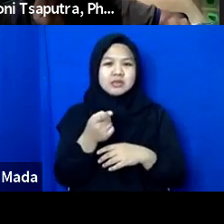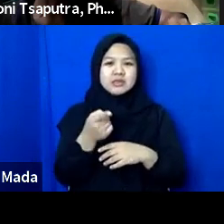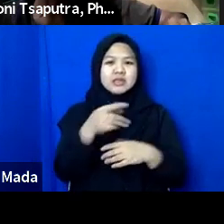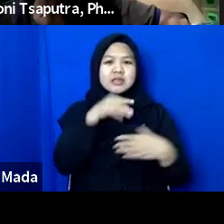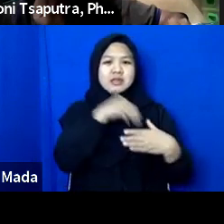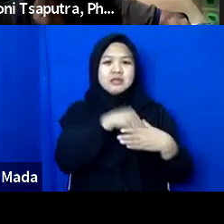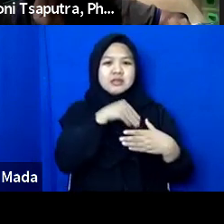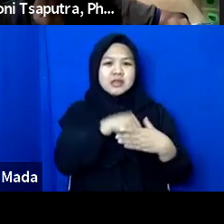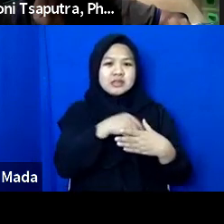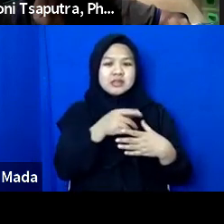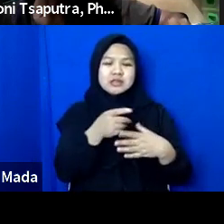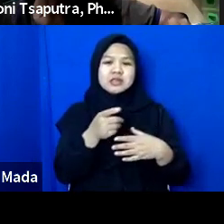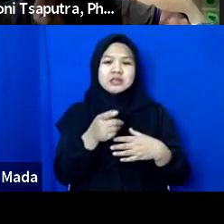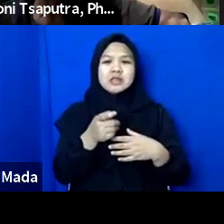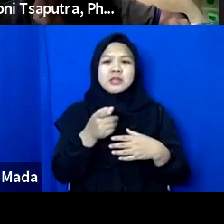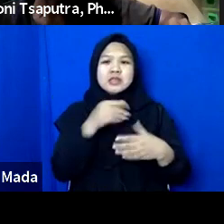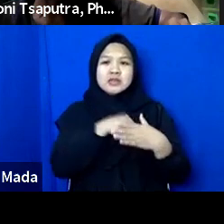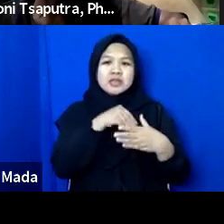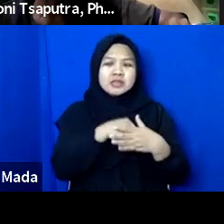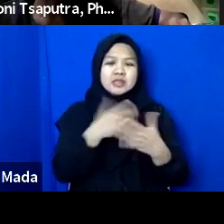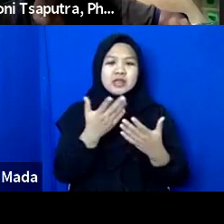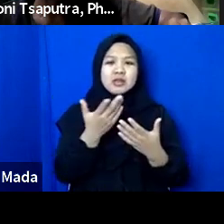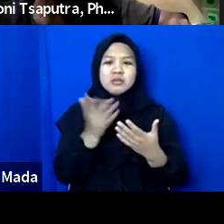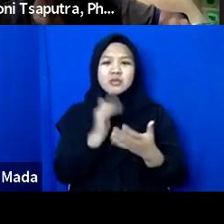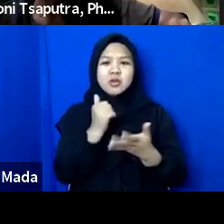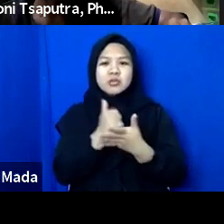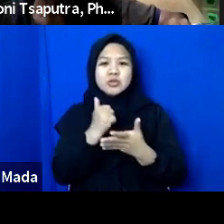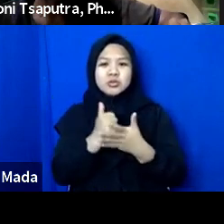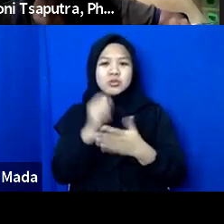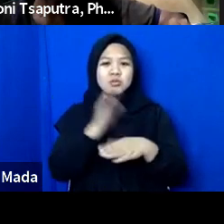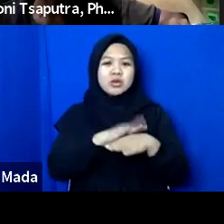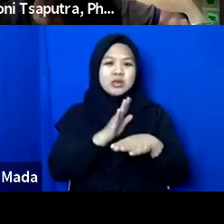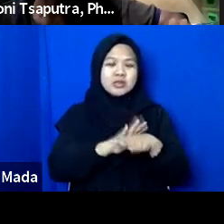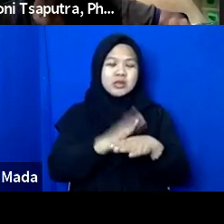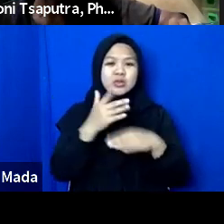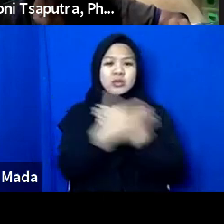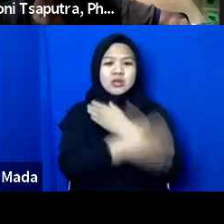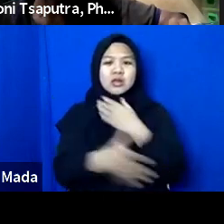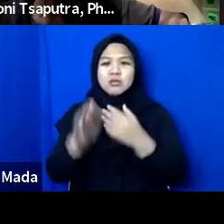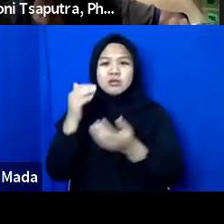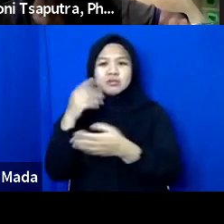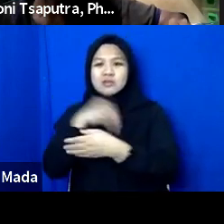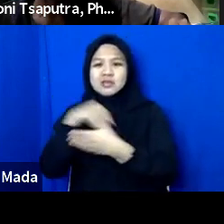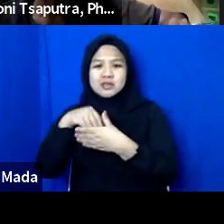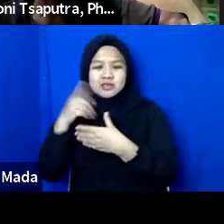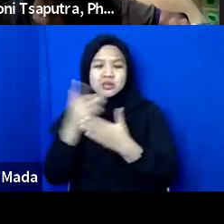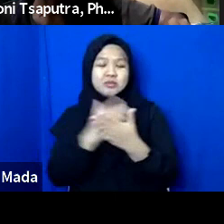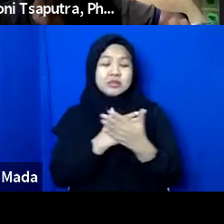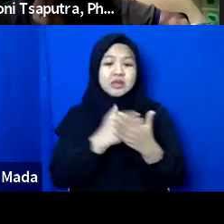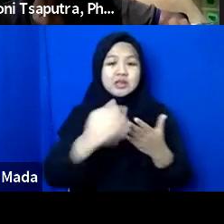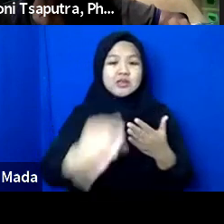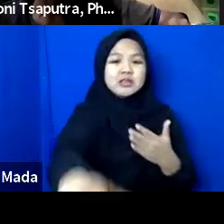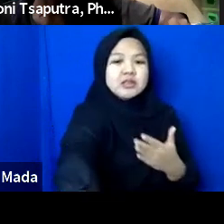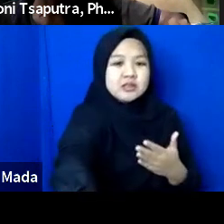investasi dari sesuatu hal yang tidak diinvestasikan oleh budaya oleh negara oleh apapun itu kebijakan yang